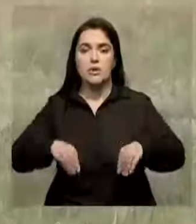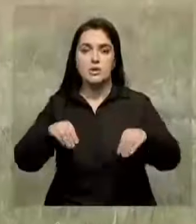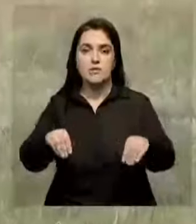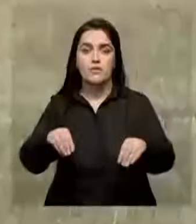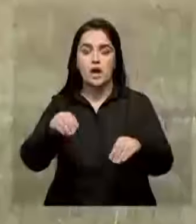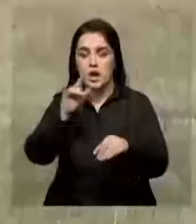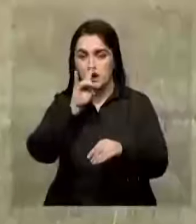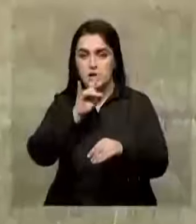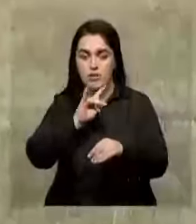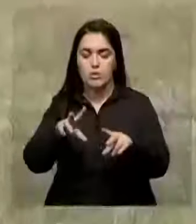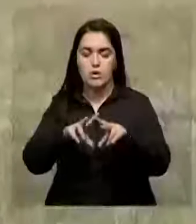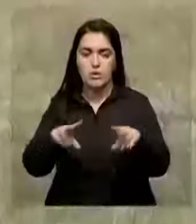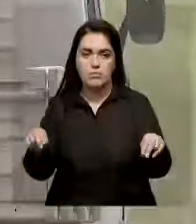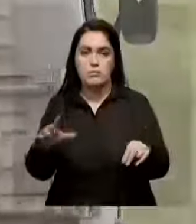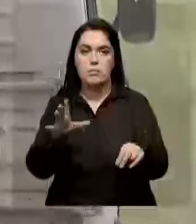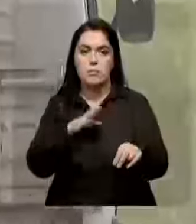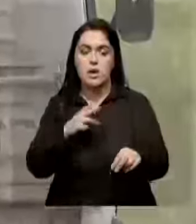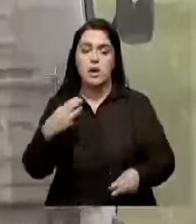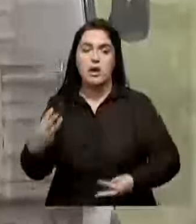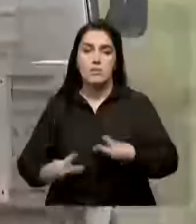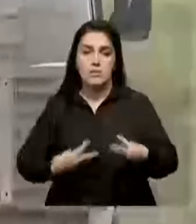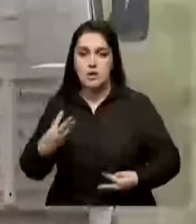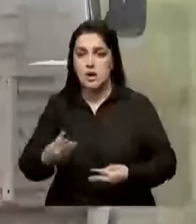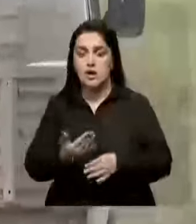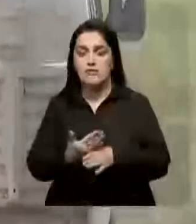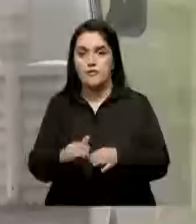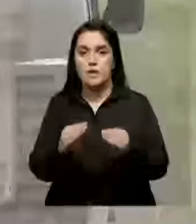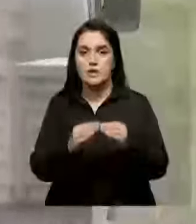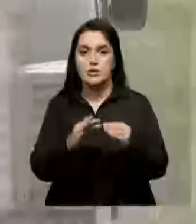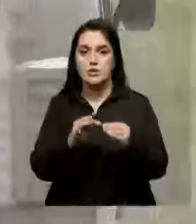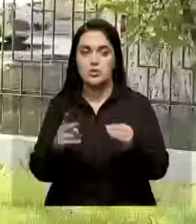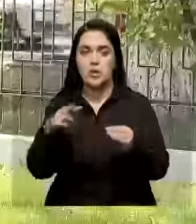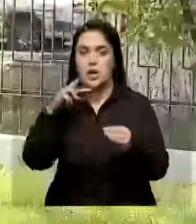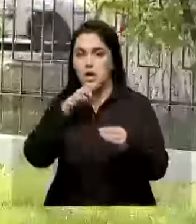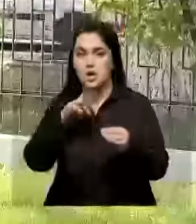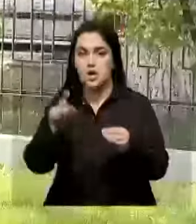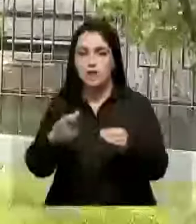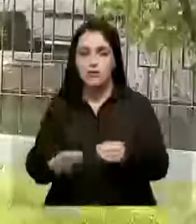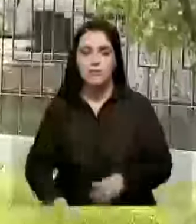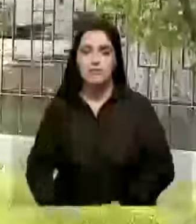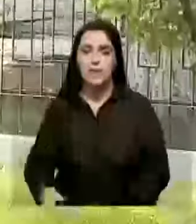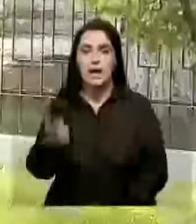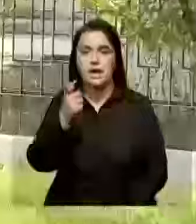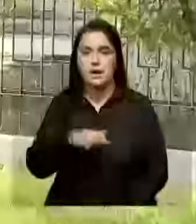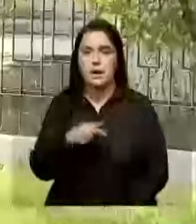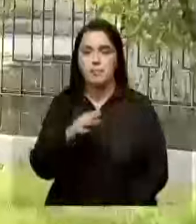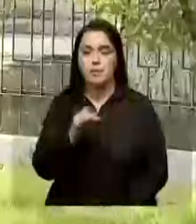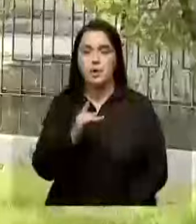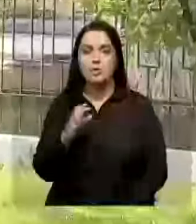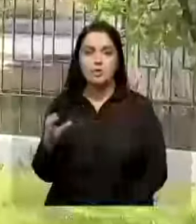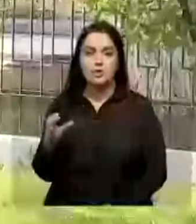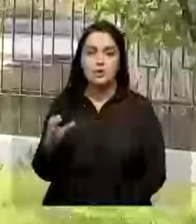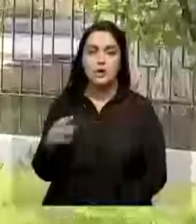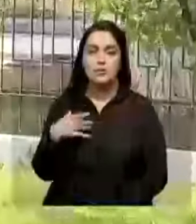нет, заверяют специалисты. Для обработки полей выделили 10 тонн ядохимикатов. Итальянский прунс мы сейчас обрабатываем